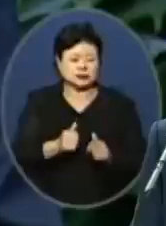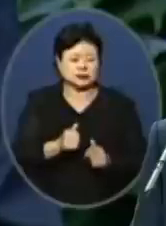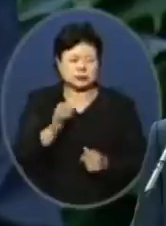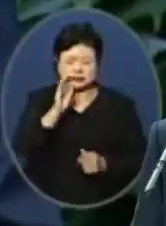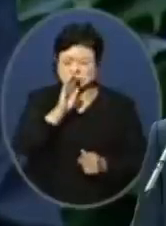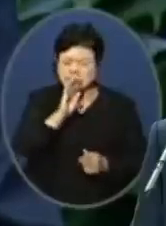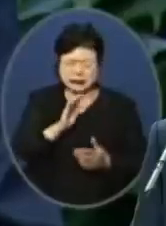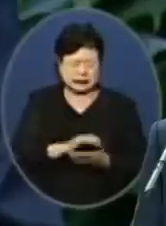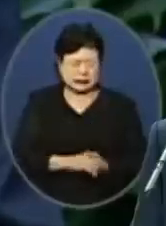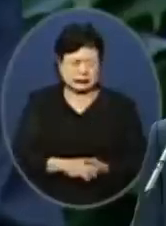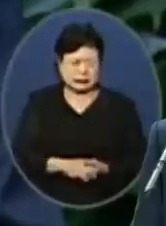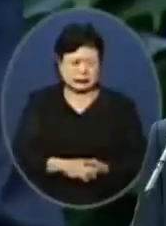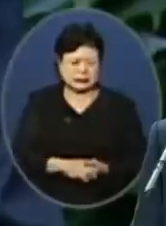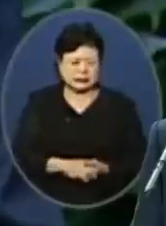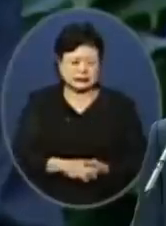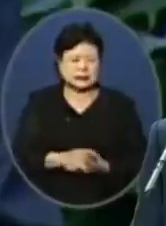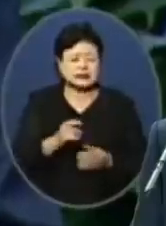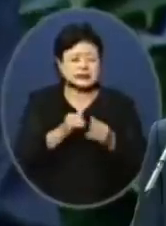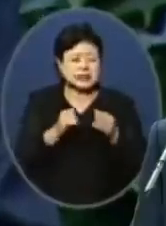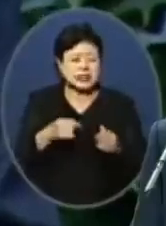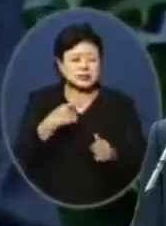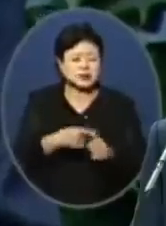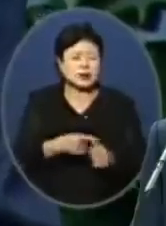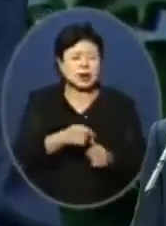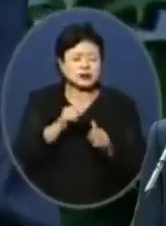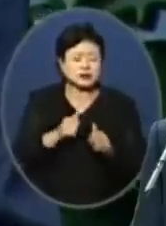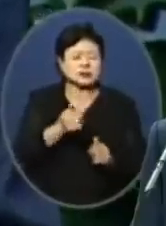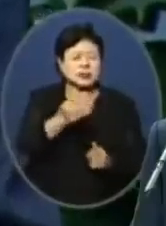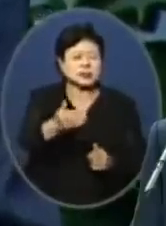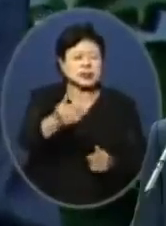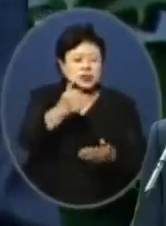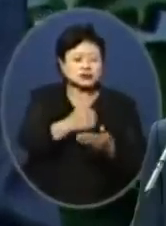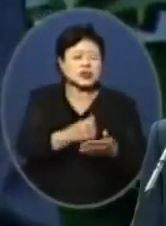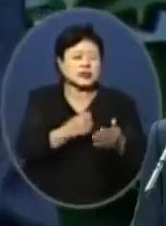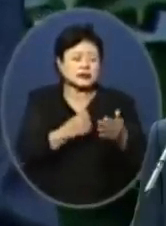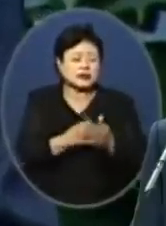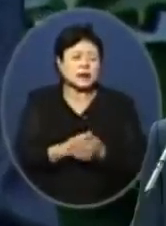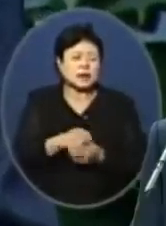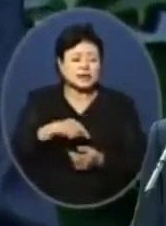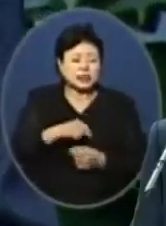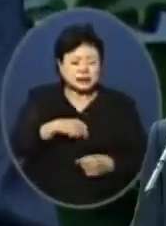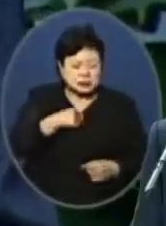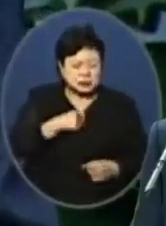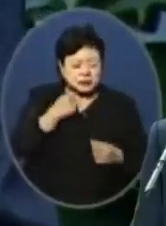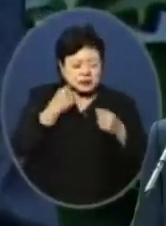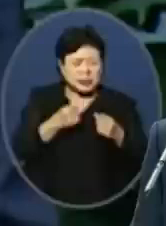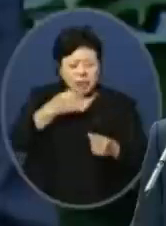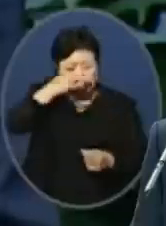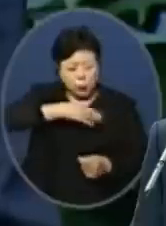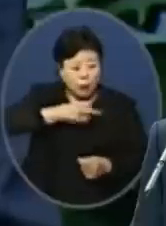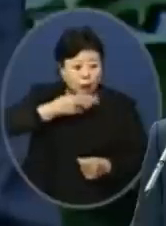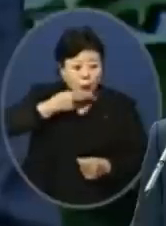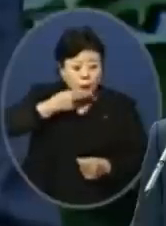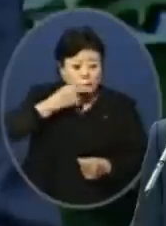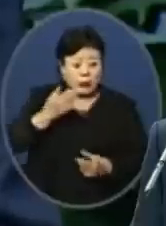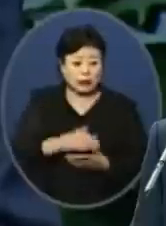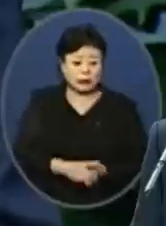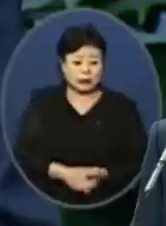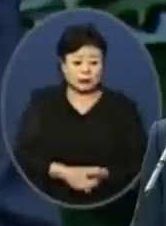손꾸락질하고. 그러면 그 사람을 정죄한 그 죄 때문에 자기가 의롭게 사는 것도 효과가 없어지고 마는